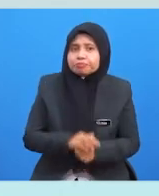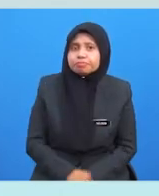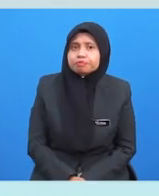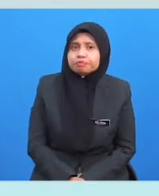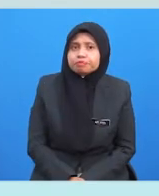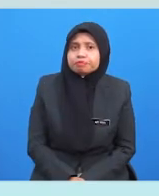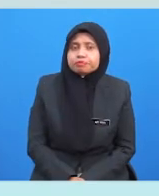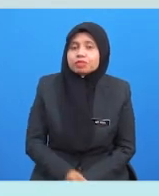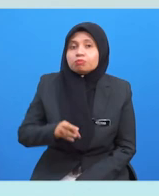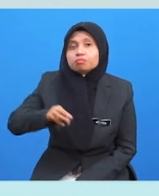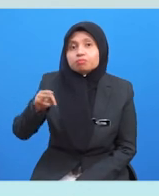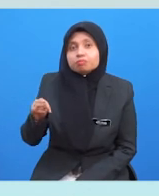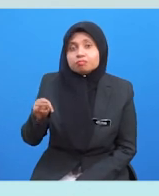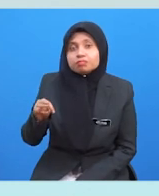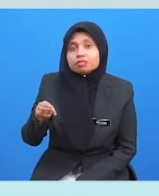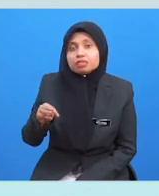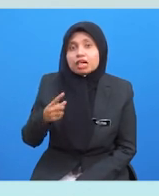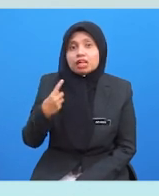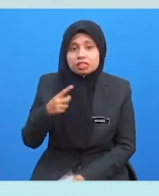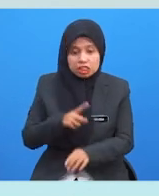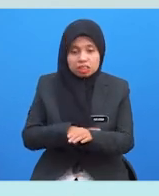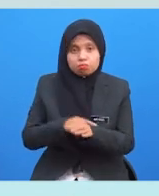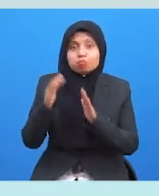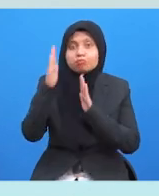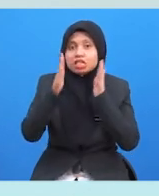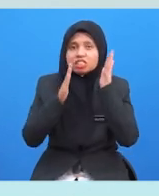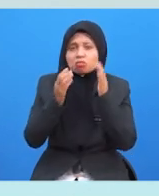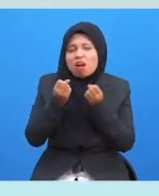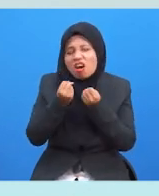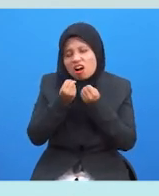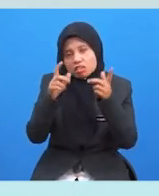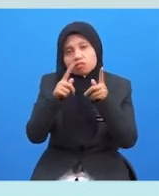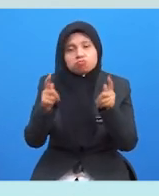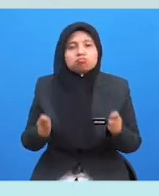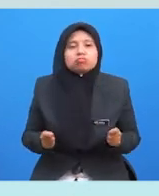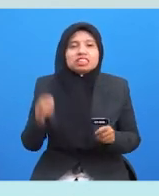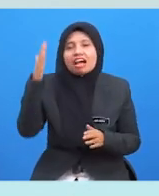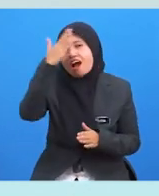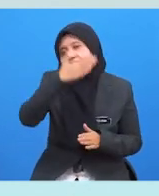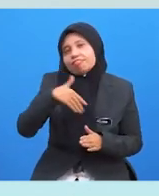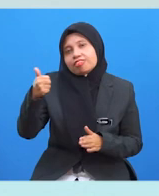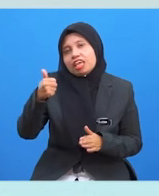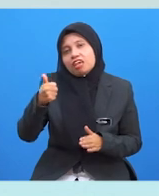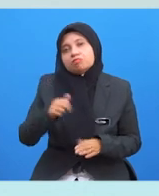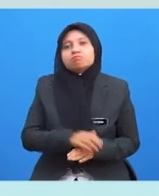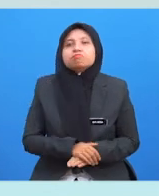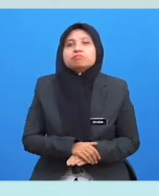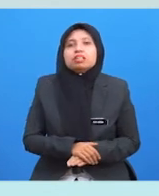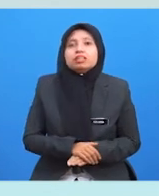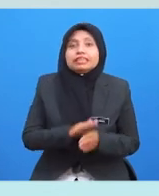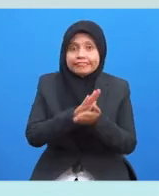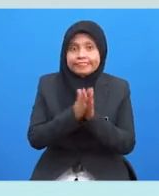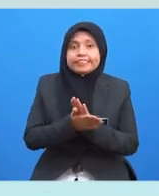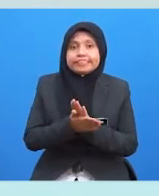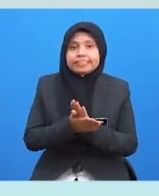pelancongan. Murid-murid, di negara Malaysia, banyak tempat-tempat yang cantik dan indah.